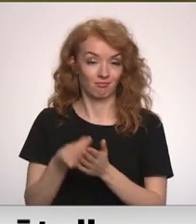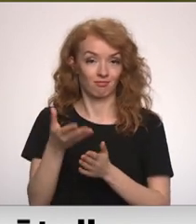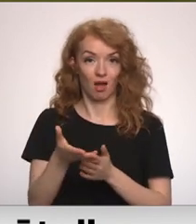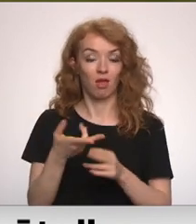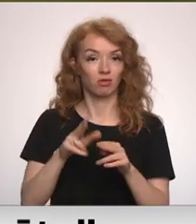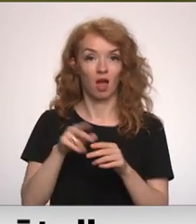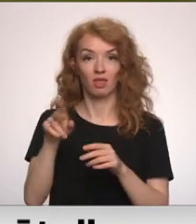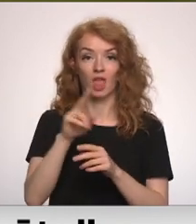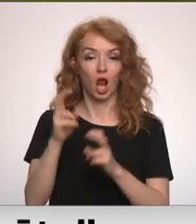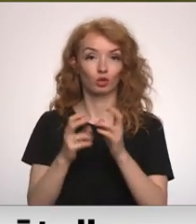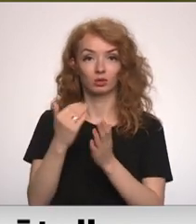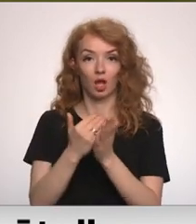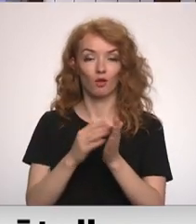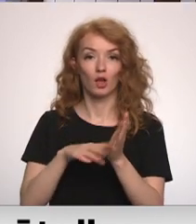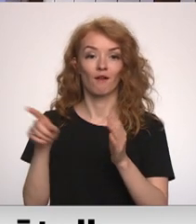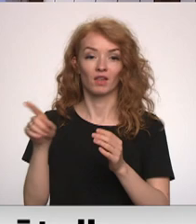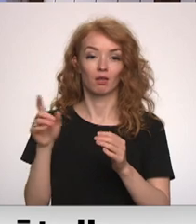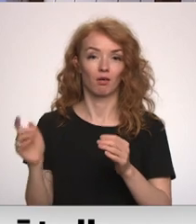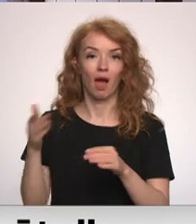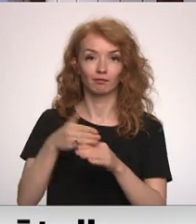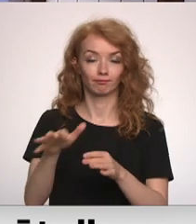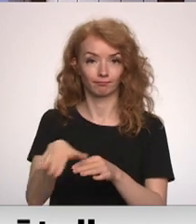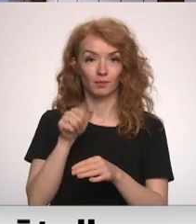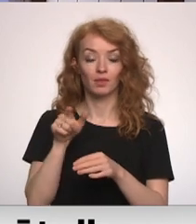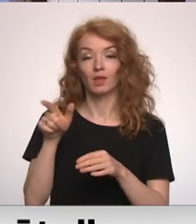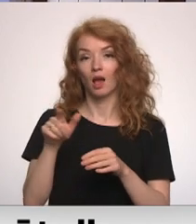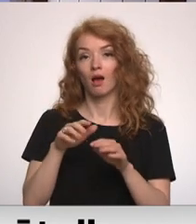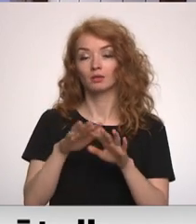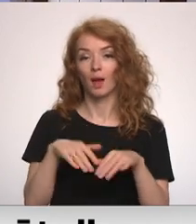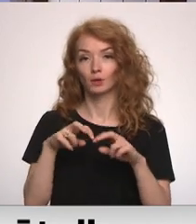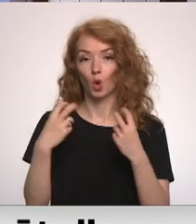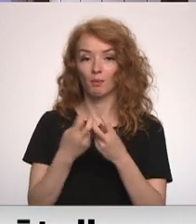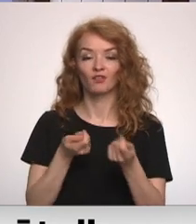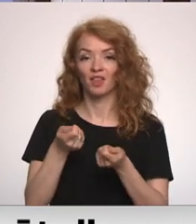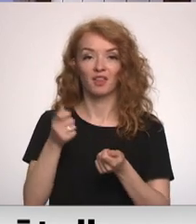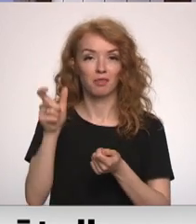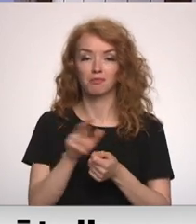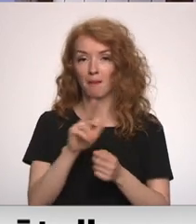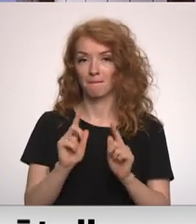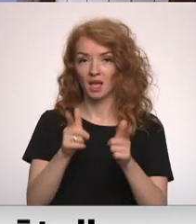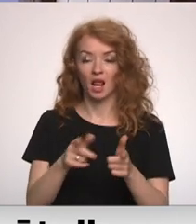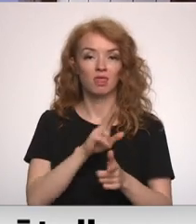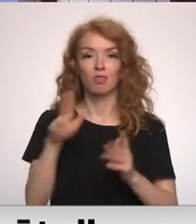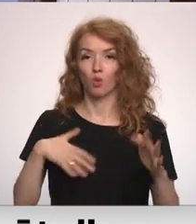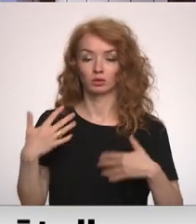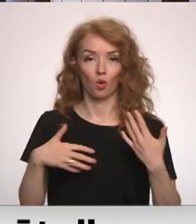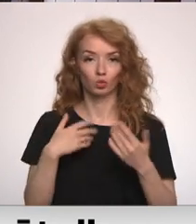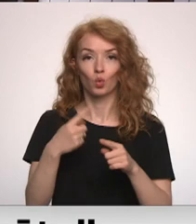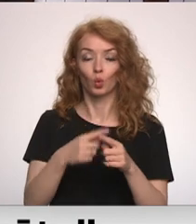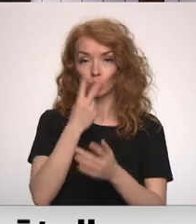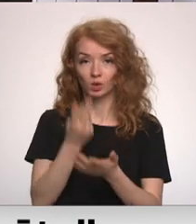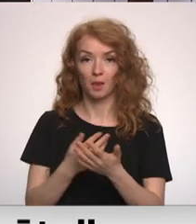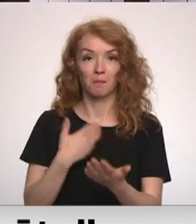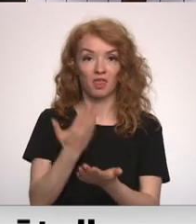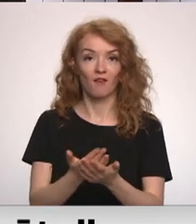neražo saturu, bet viņi vienkārši parazitē. Saeimas komisijas vadītājs oponentiem nepiekrīt satraukumam pamatu neredz un uzskata, ka